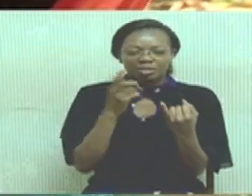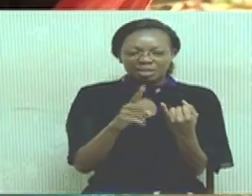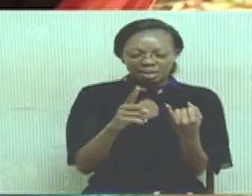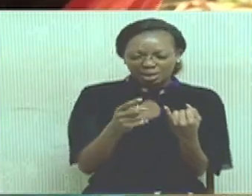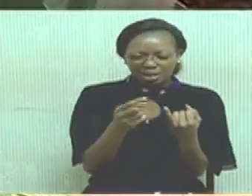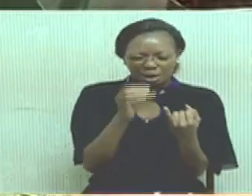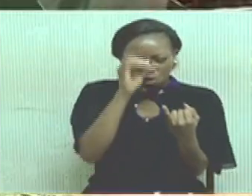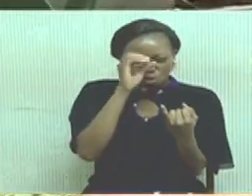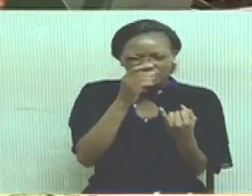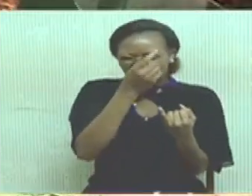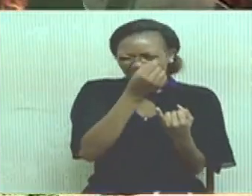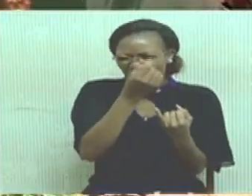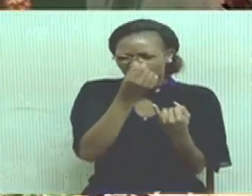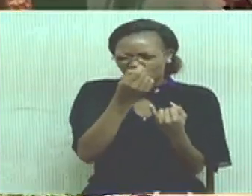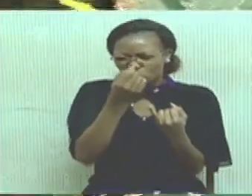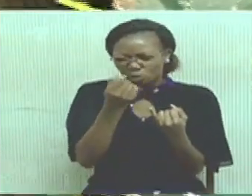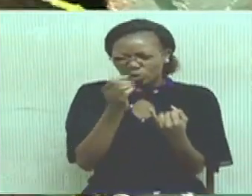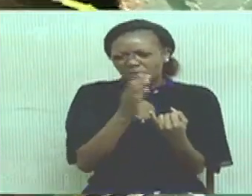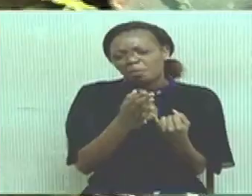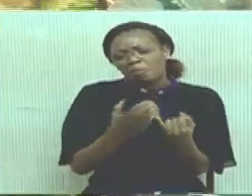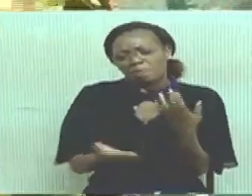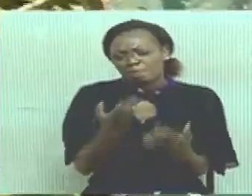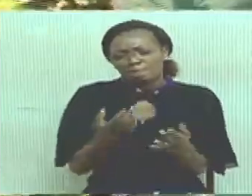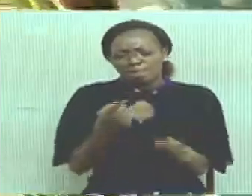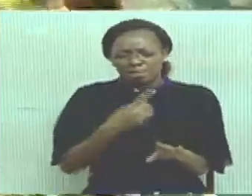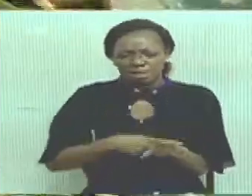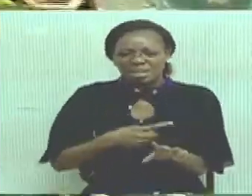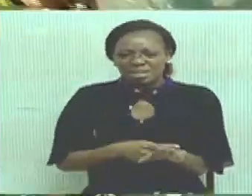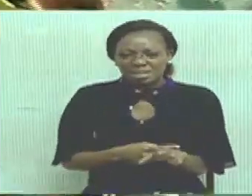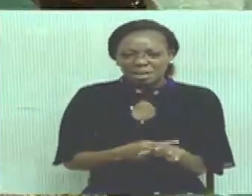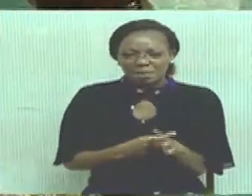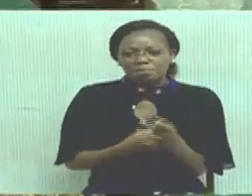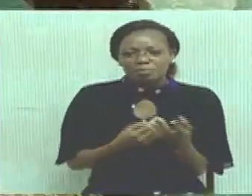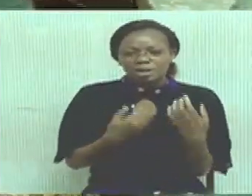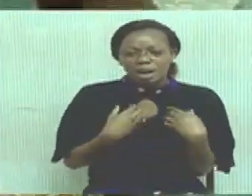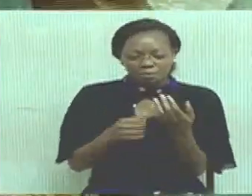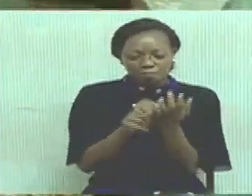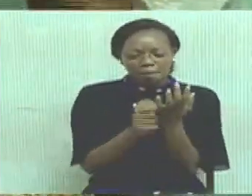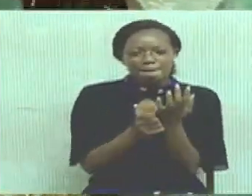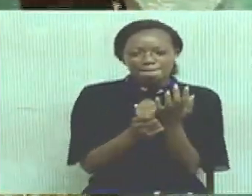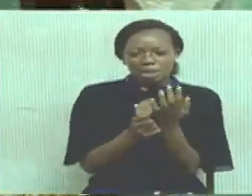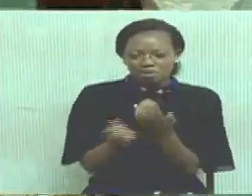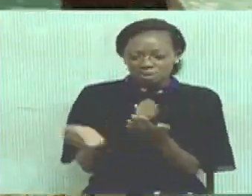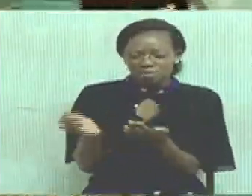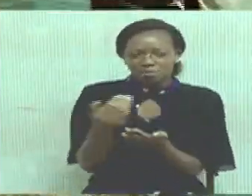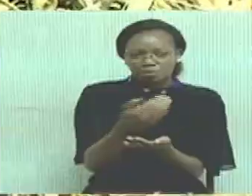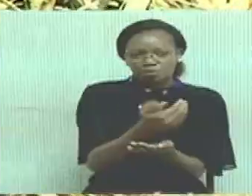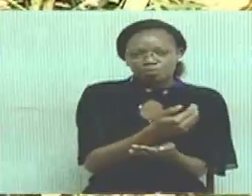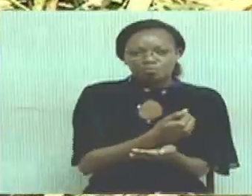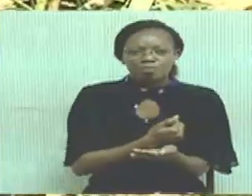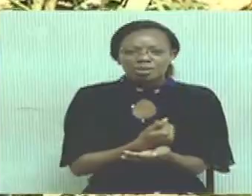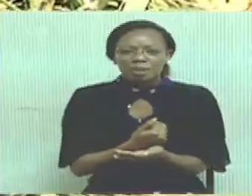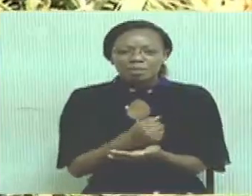Kuna hii mashine nyingine pia ya kukatia ng'ombe nyasi, nayo inaitwa chopper. Mashine hii huwa na vichungi